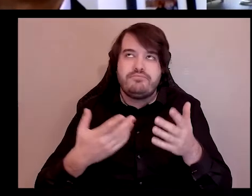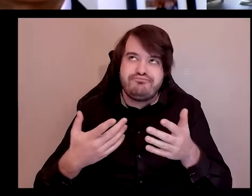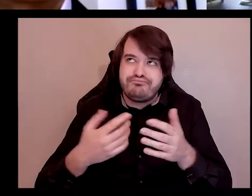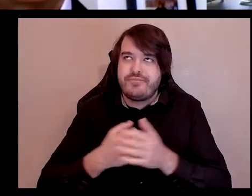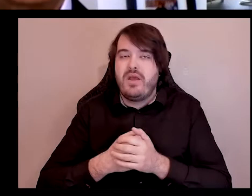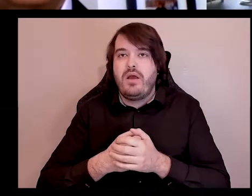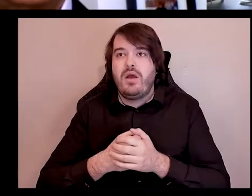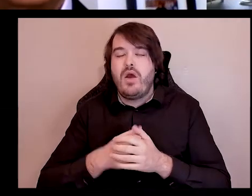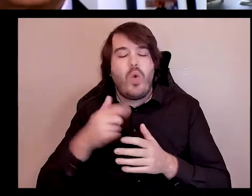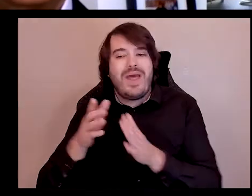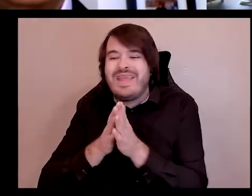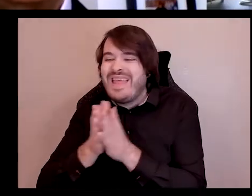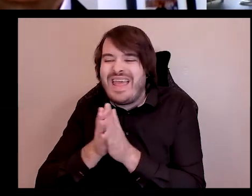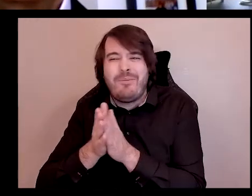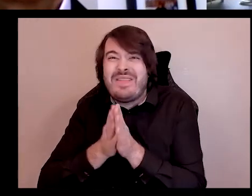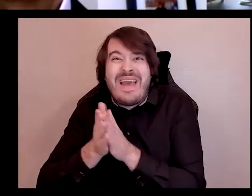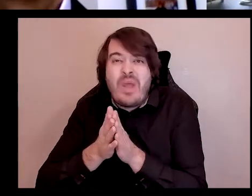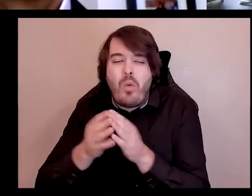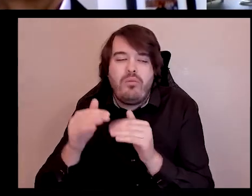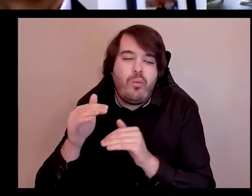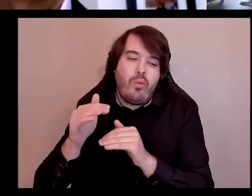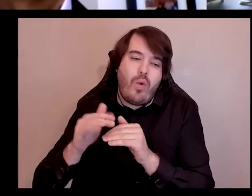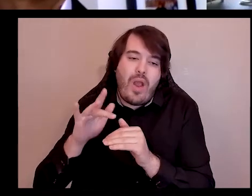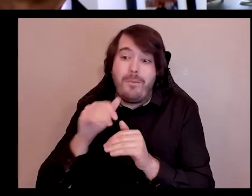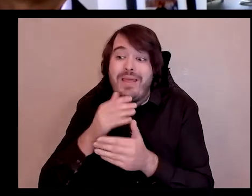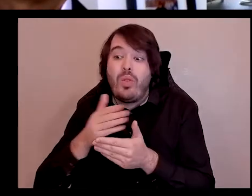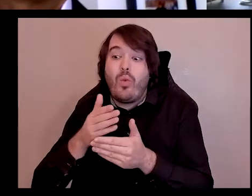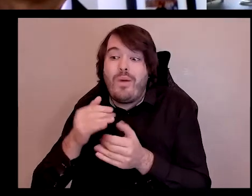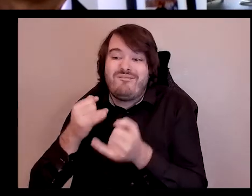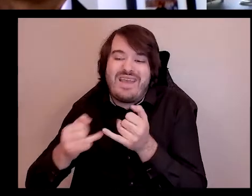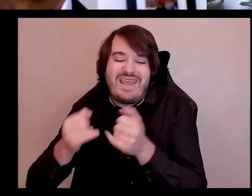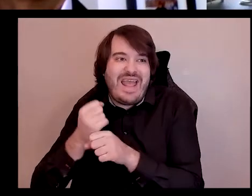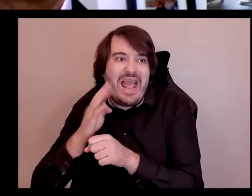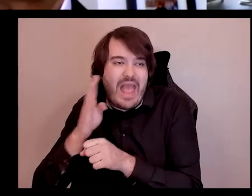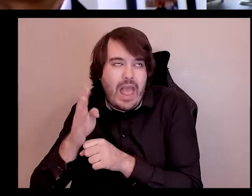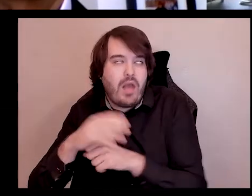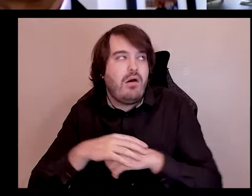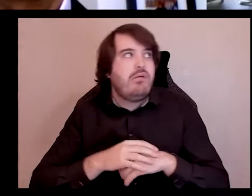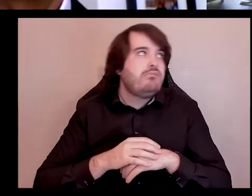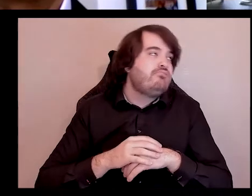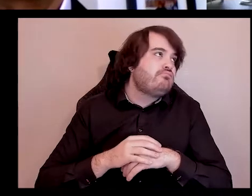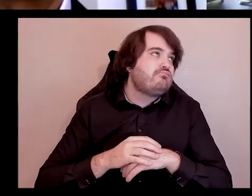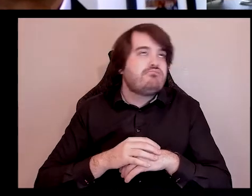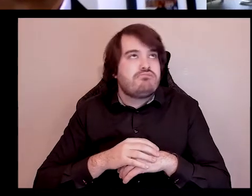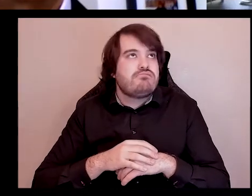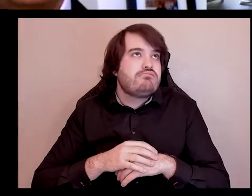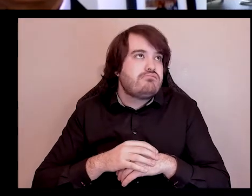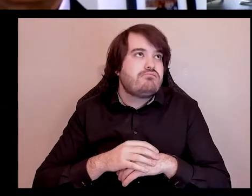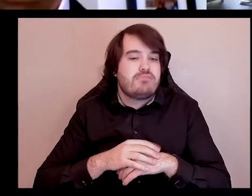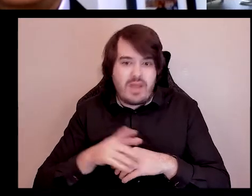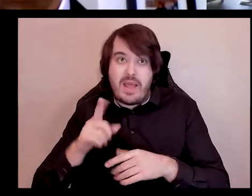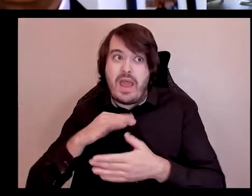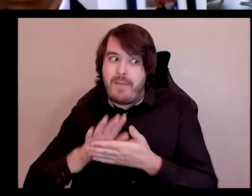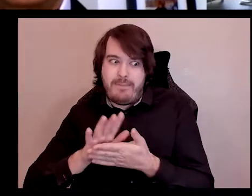qu'elle va s'absenter pour des problèmes de santé. Quoi d'autre? Que de toute façon, l'intérêt et la motivation n'y sont plus